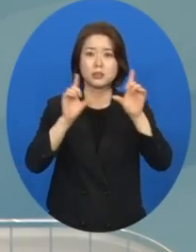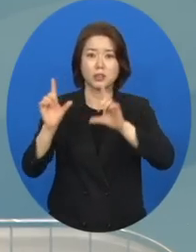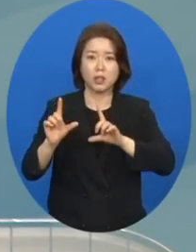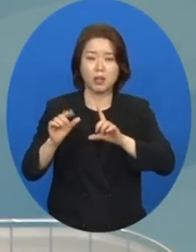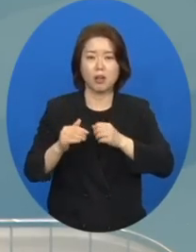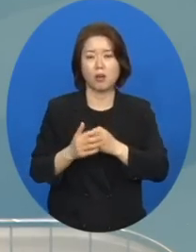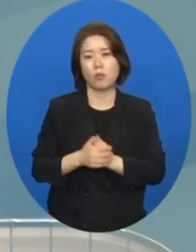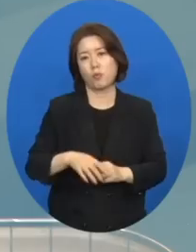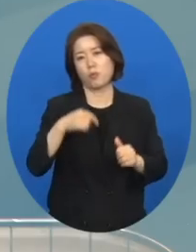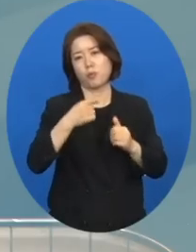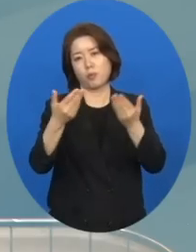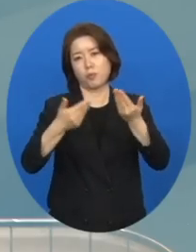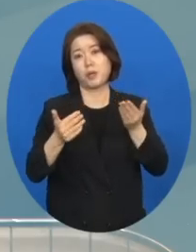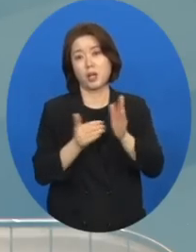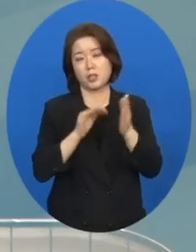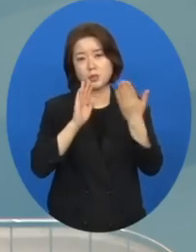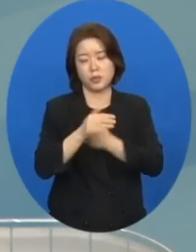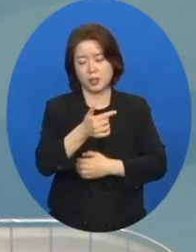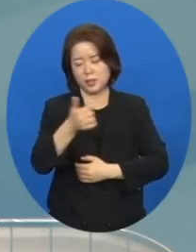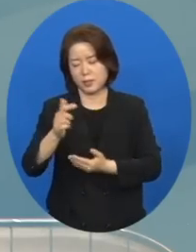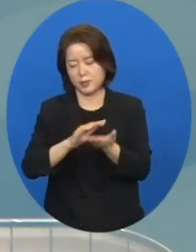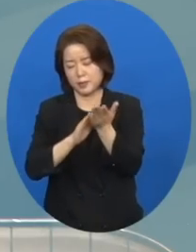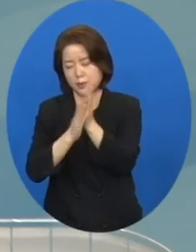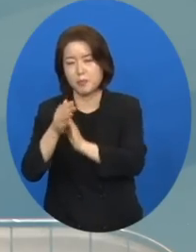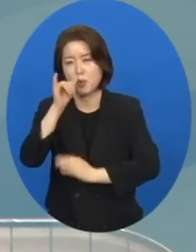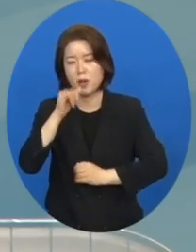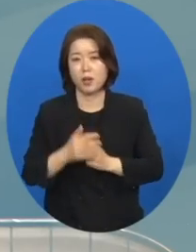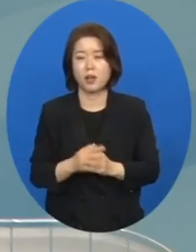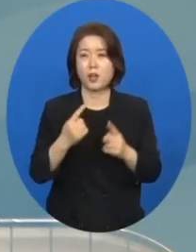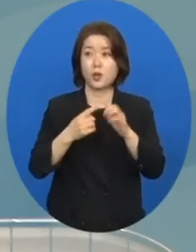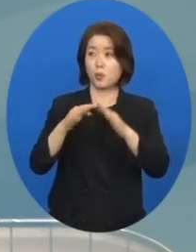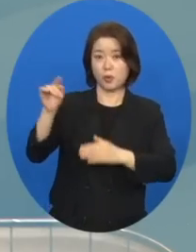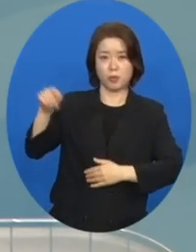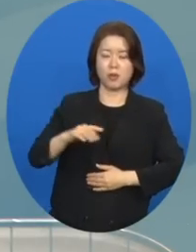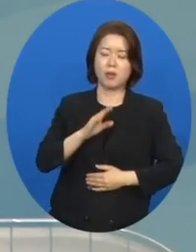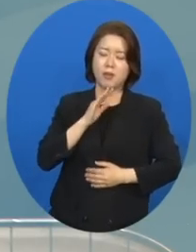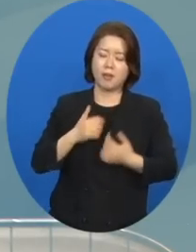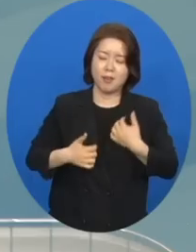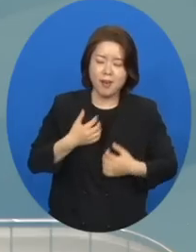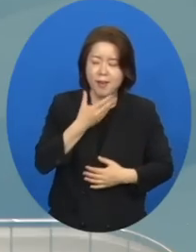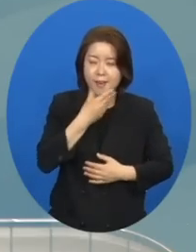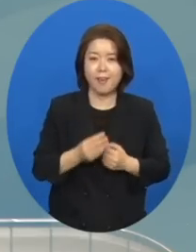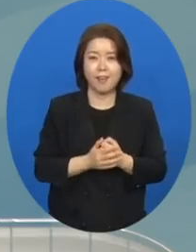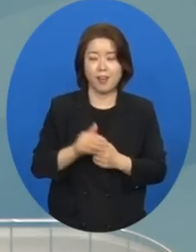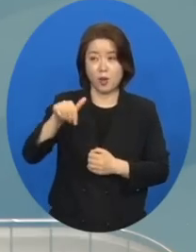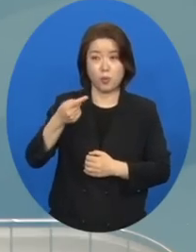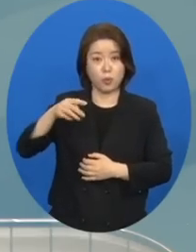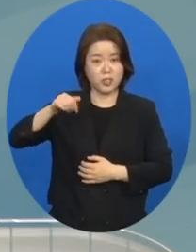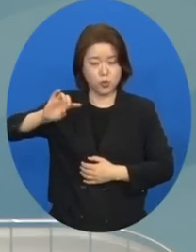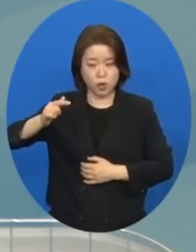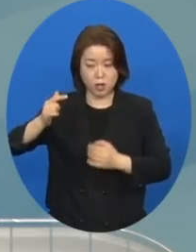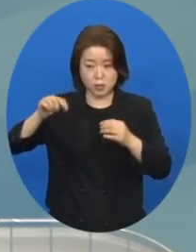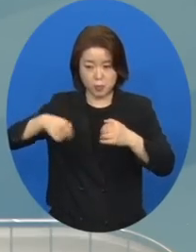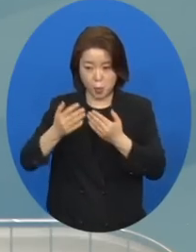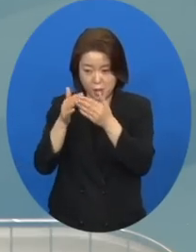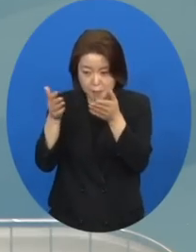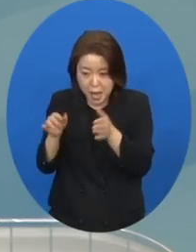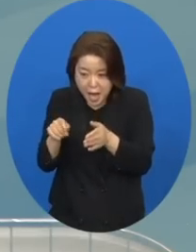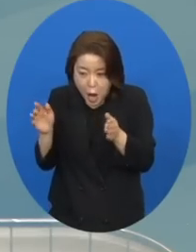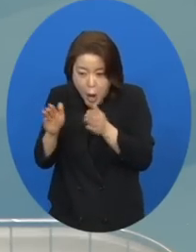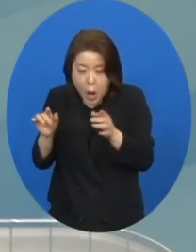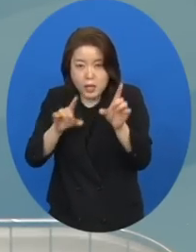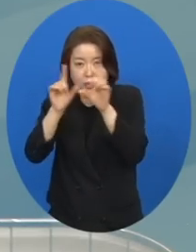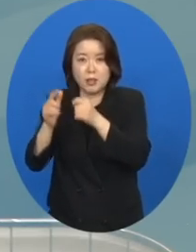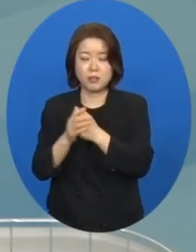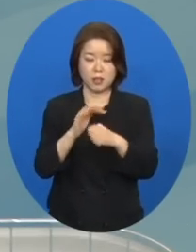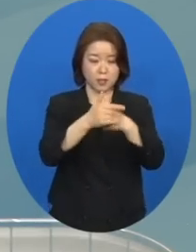양육을 바꾼 아니 큰 변화가 있었습니다 교회는 것이 너무나 기쁘고 행복하고 고시원에 혼자 있을 때 성경을 읽어 보면 너무나